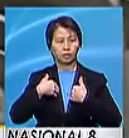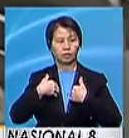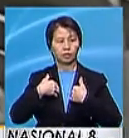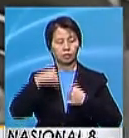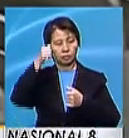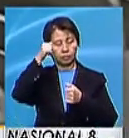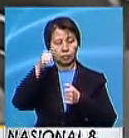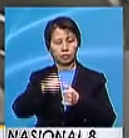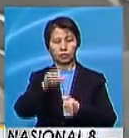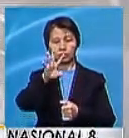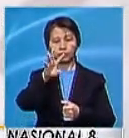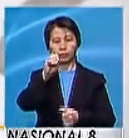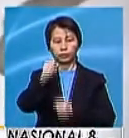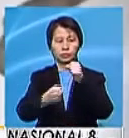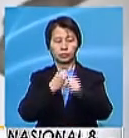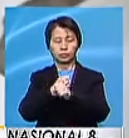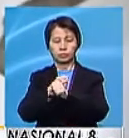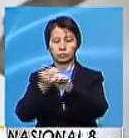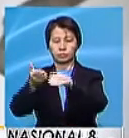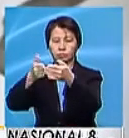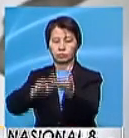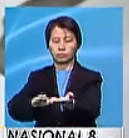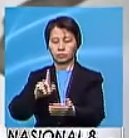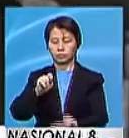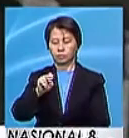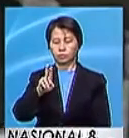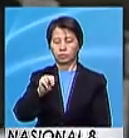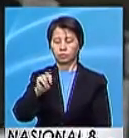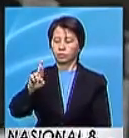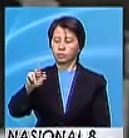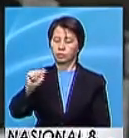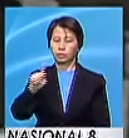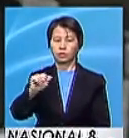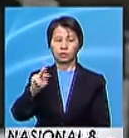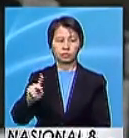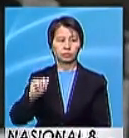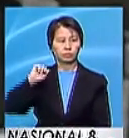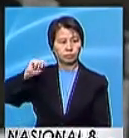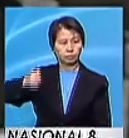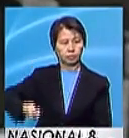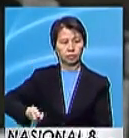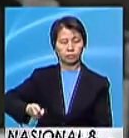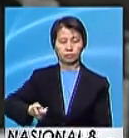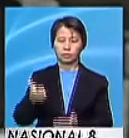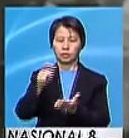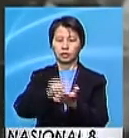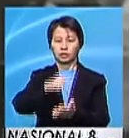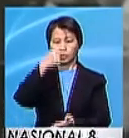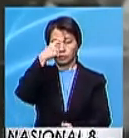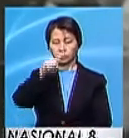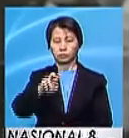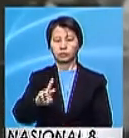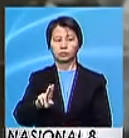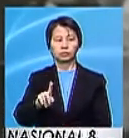mengenang 40 tahun pemergian Tun Razak esok. Laporan Syahril Sarapudin untuk RTM.